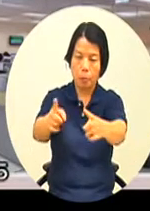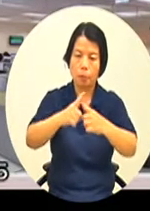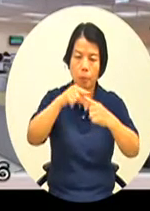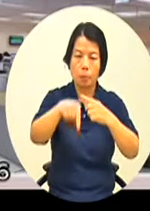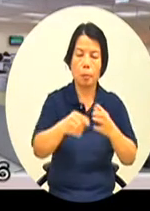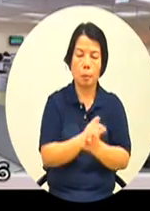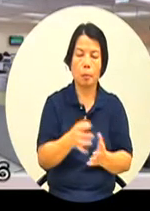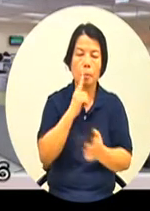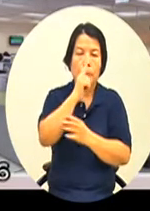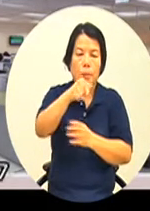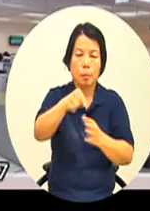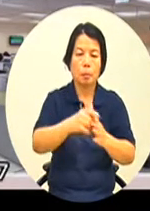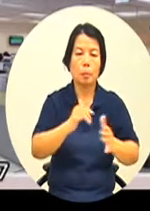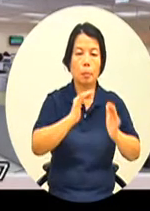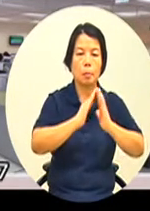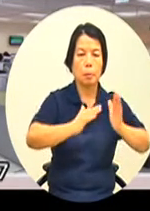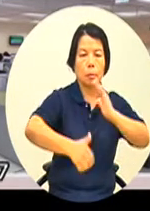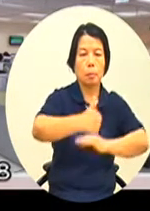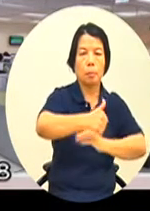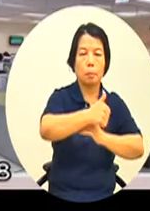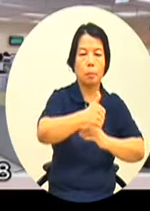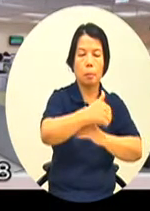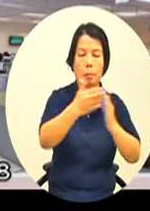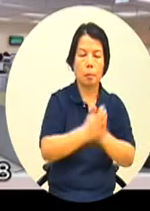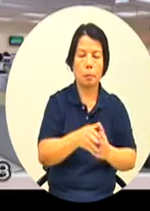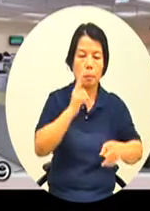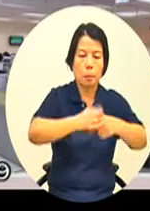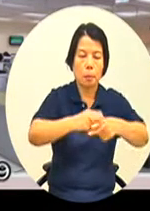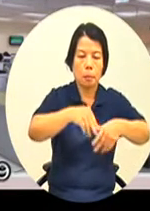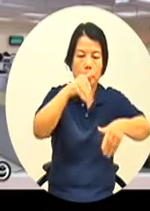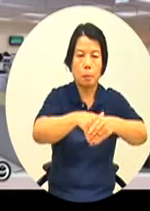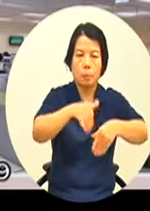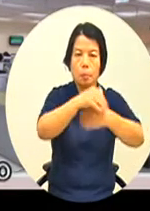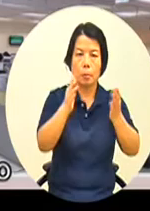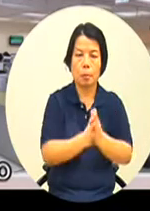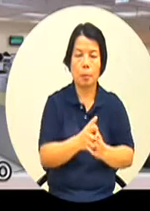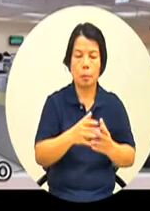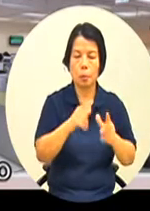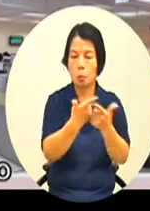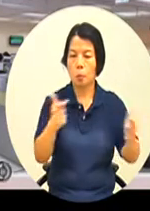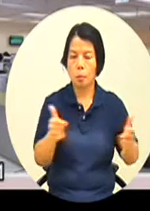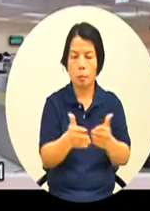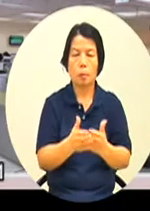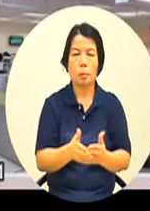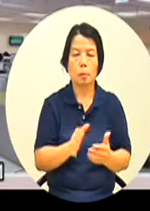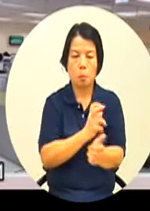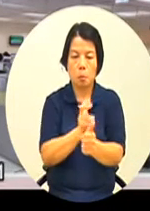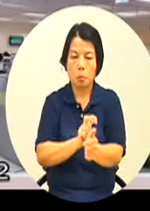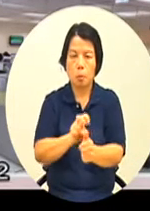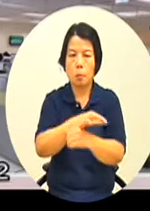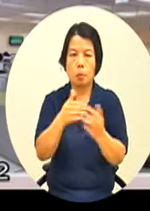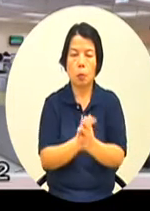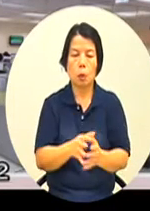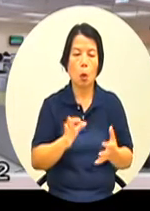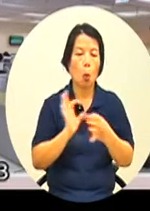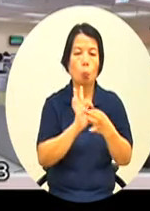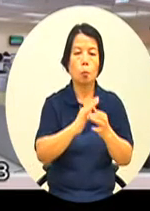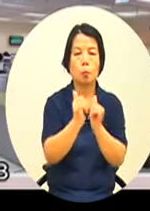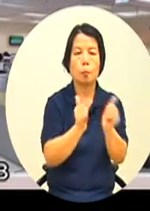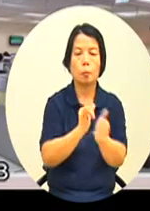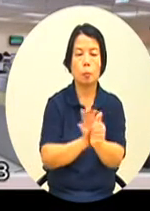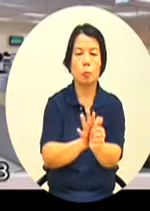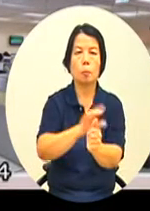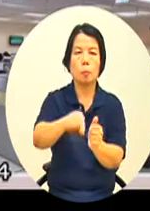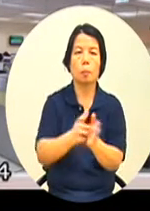情以及市长信箱等多元管道的服务。105年三月到十月为民服务案件总共